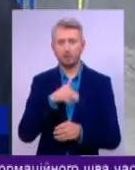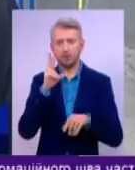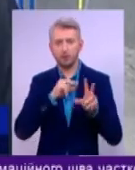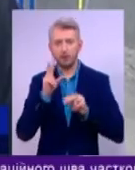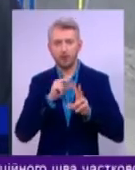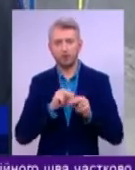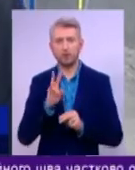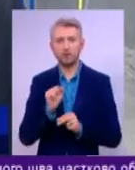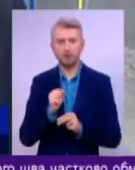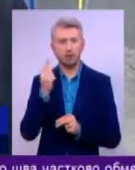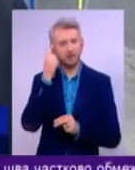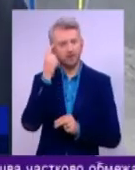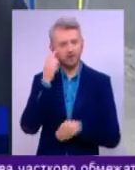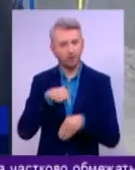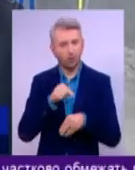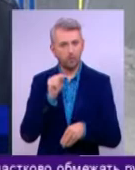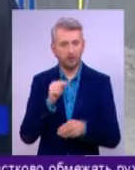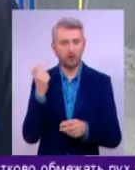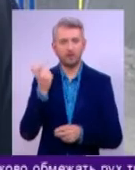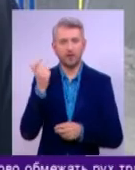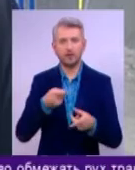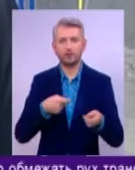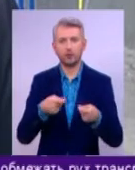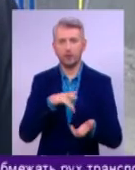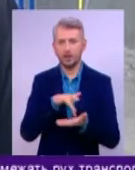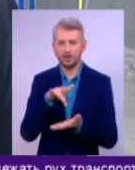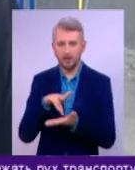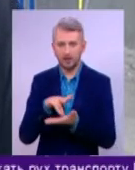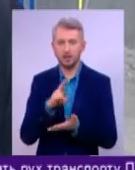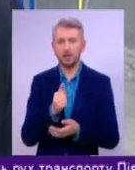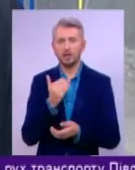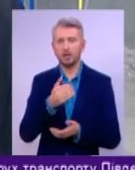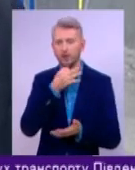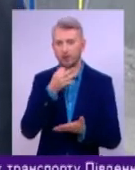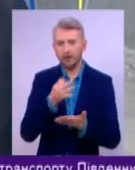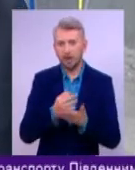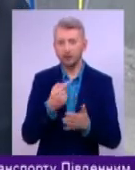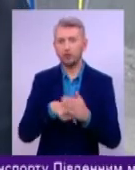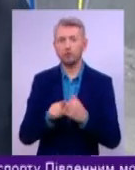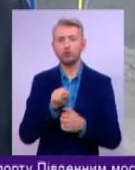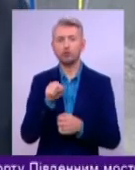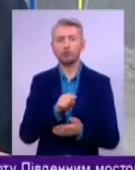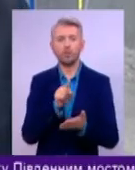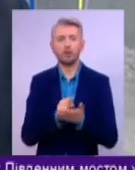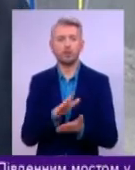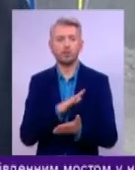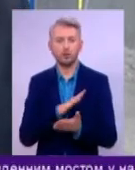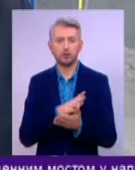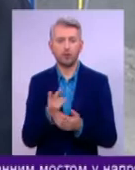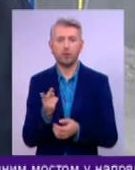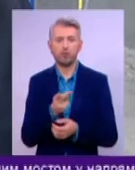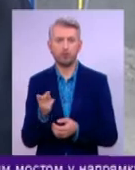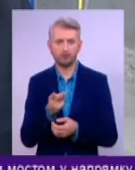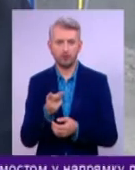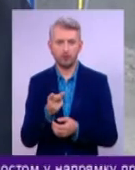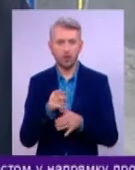сподіваємося на свідомість власників торгівельних центрів, на їх відповідальність, тому що тут повинен бути обоюдний рух